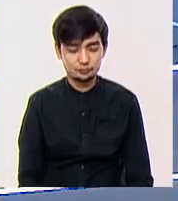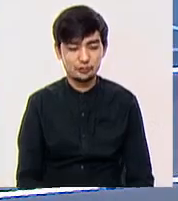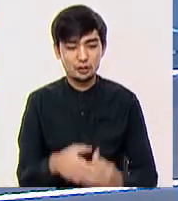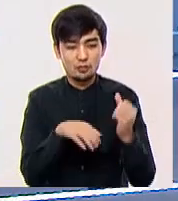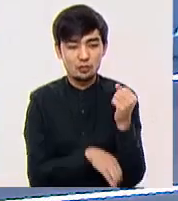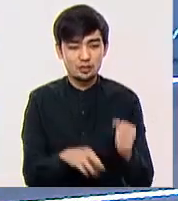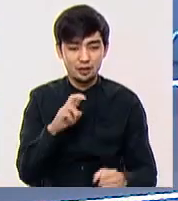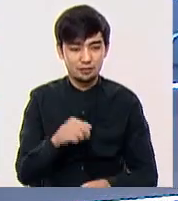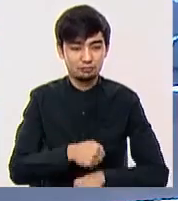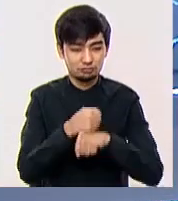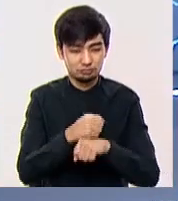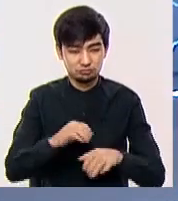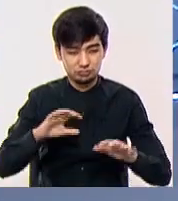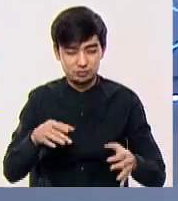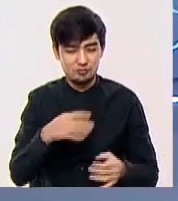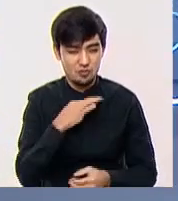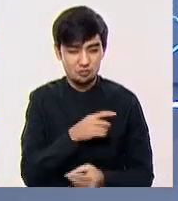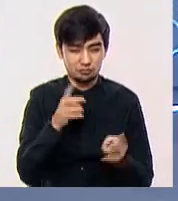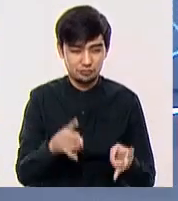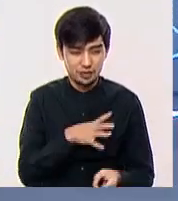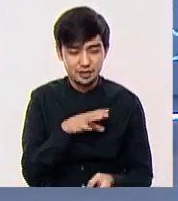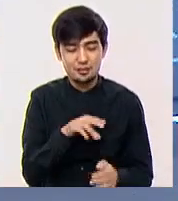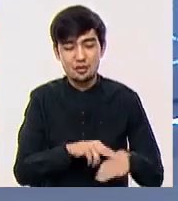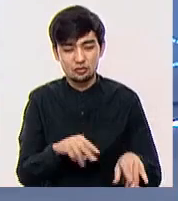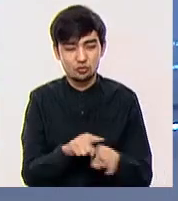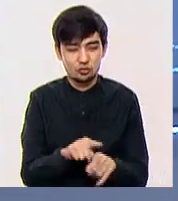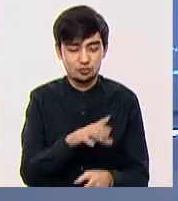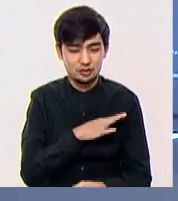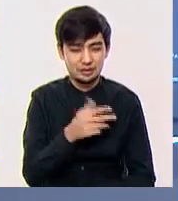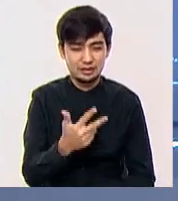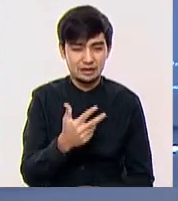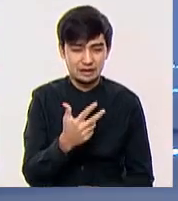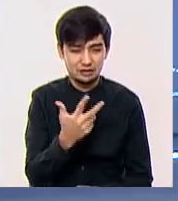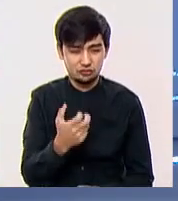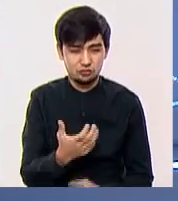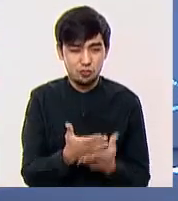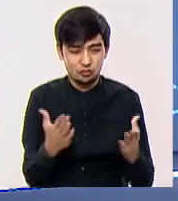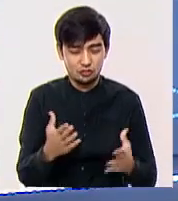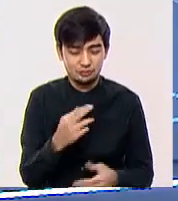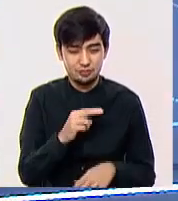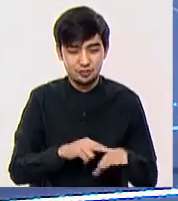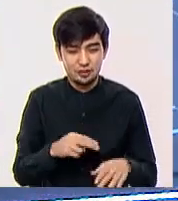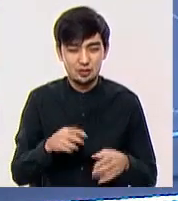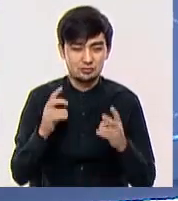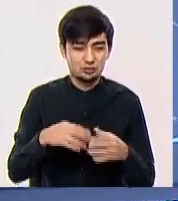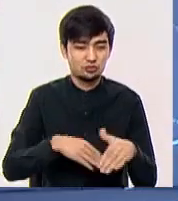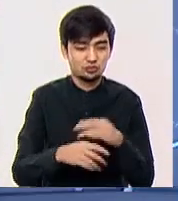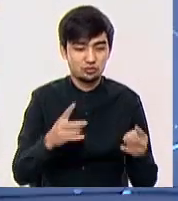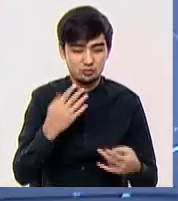После январских погромов было много пострадавших и среди полицейских. Почти 300 силовиков придется уйти из